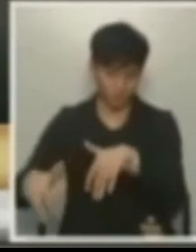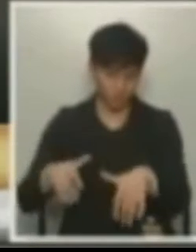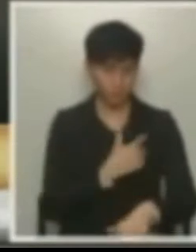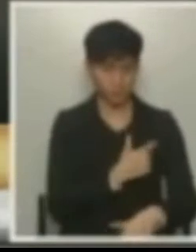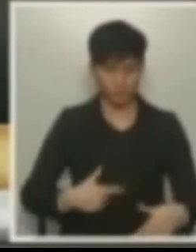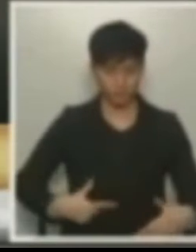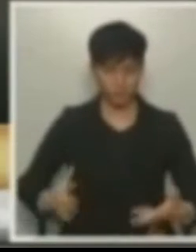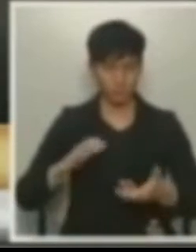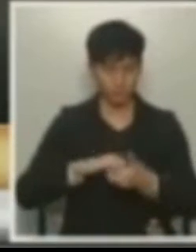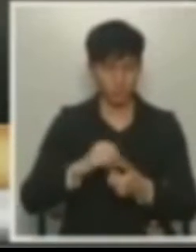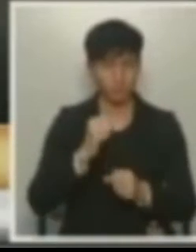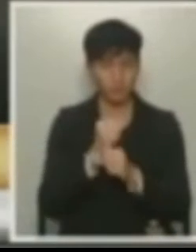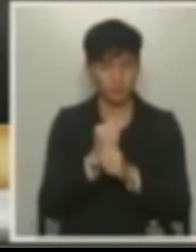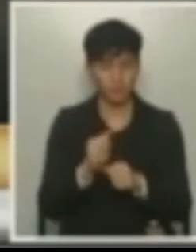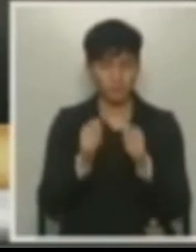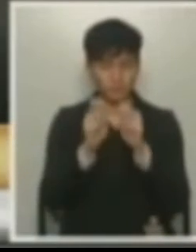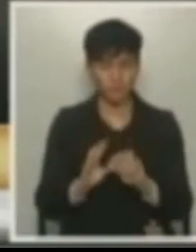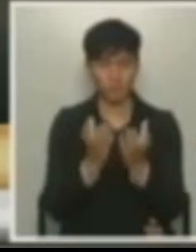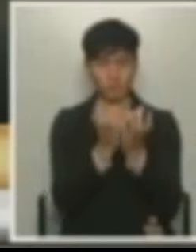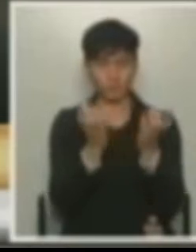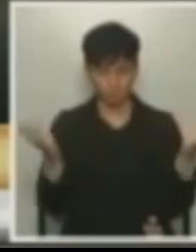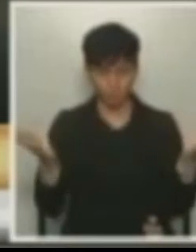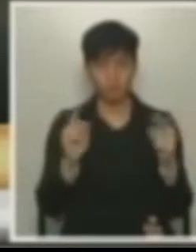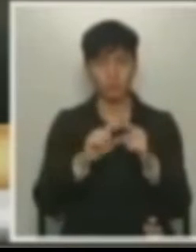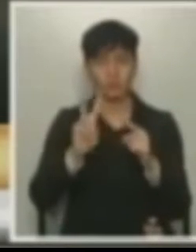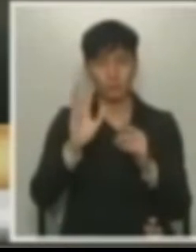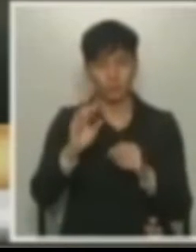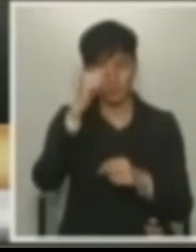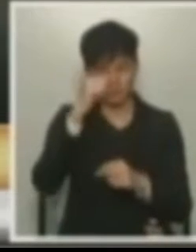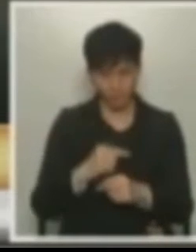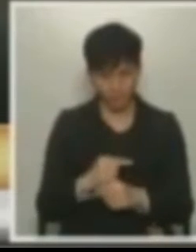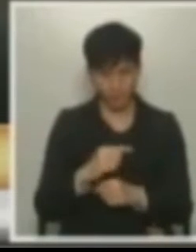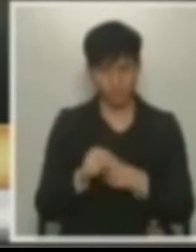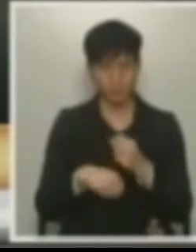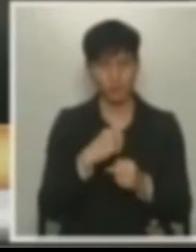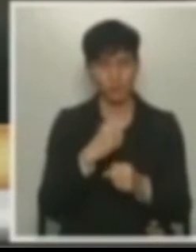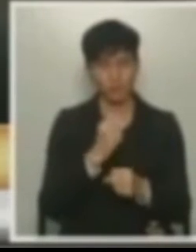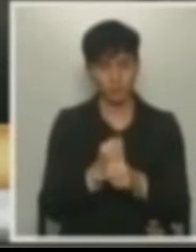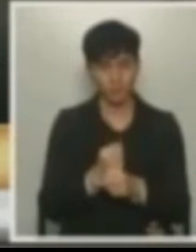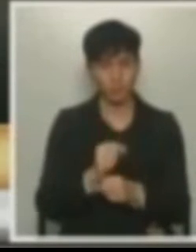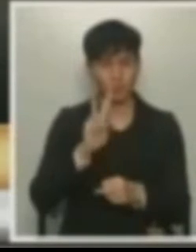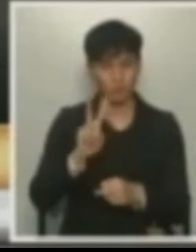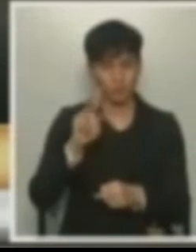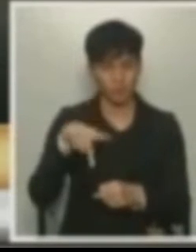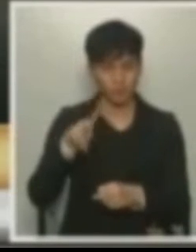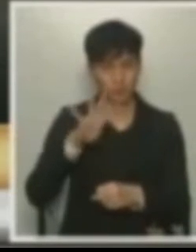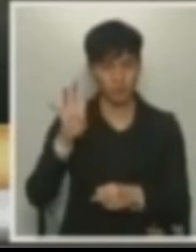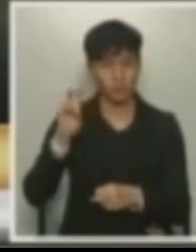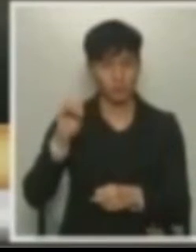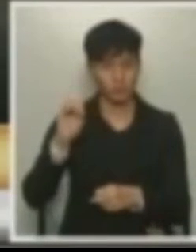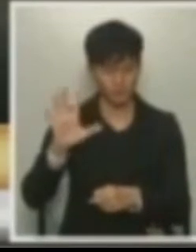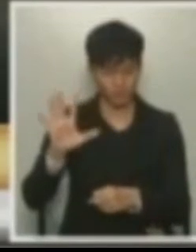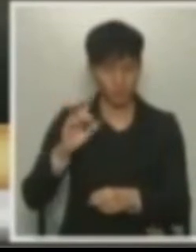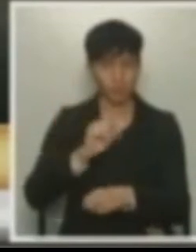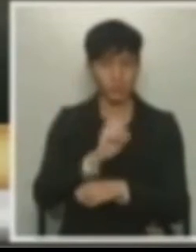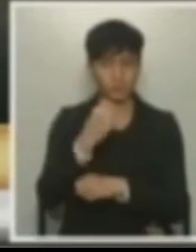บรัฐธรรมนูญซึ่งเป็นฉบับที่2ของประเทศไทยก็คือรัฐธรรมนูญ10ธันวาคม2475นะครับผม